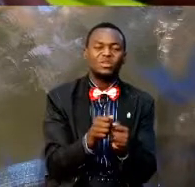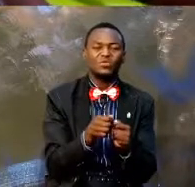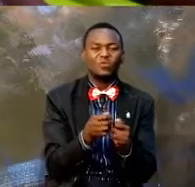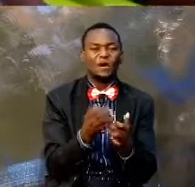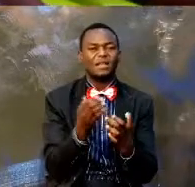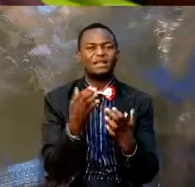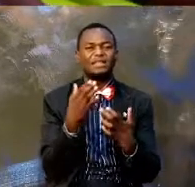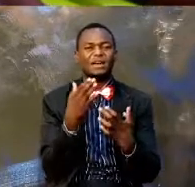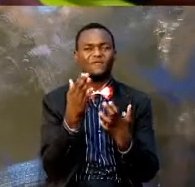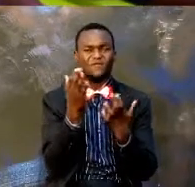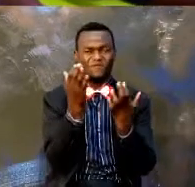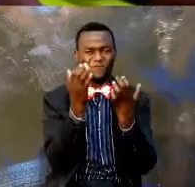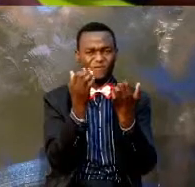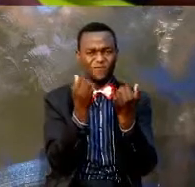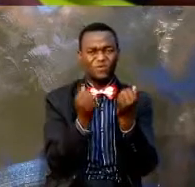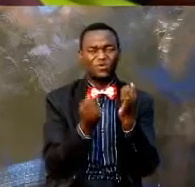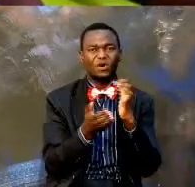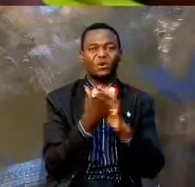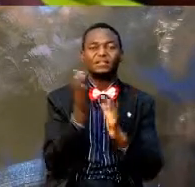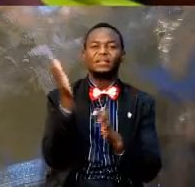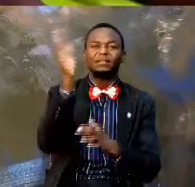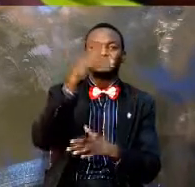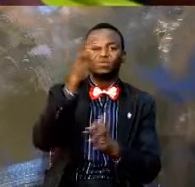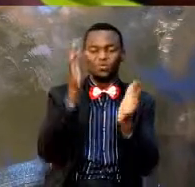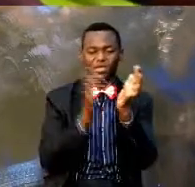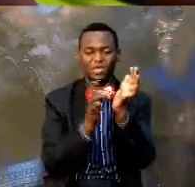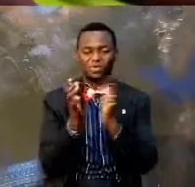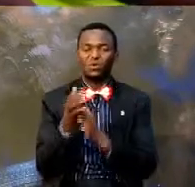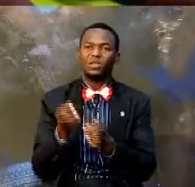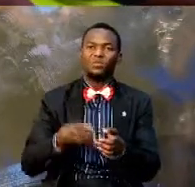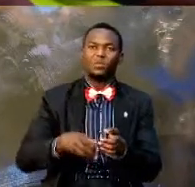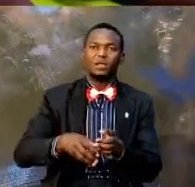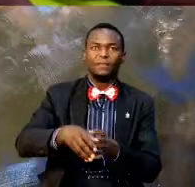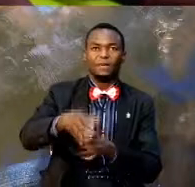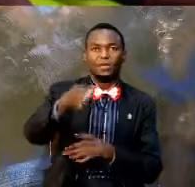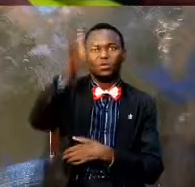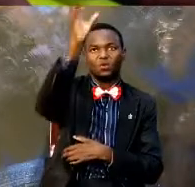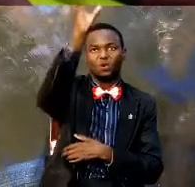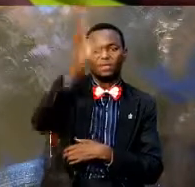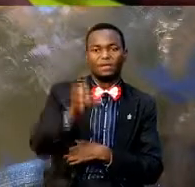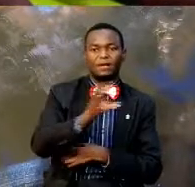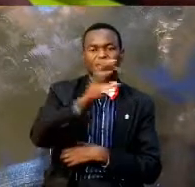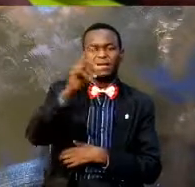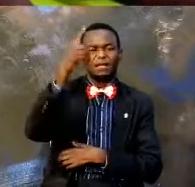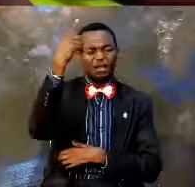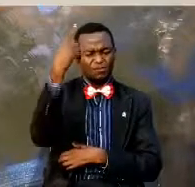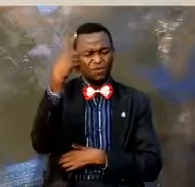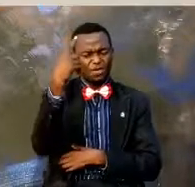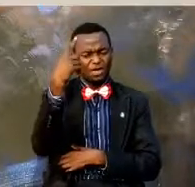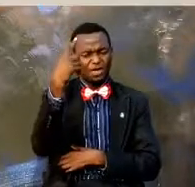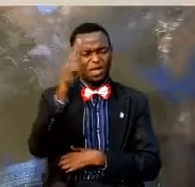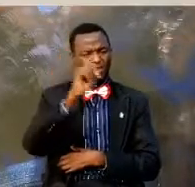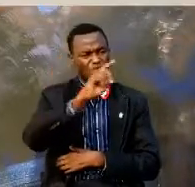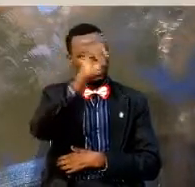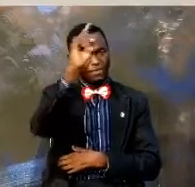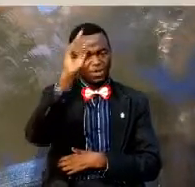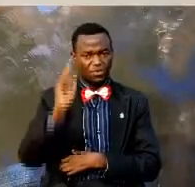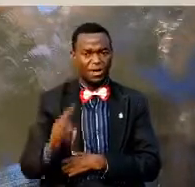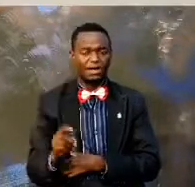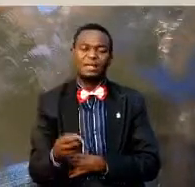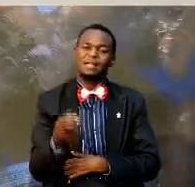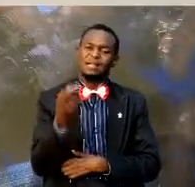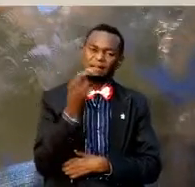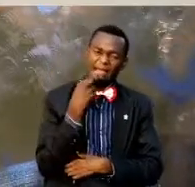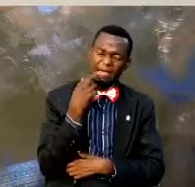mkubwa kana ya kwanza, ni siku Yesu anapelekwa Golgotha. Kila mmoja alikuwa na maswali,